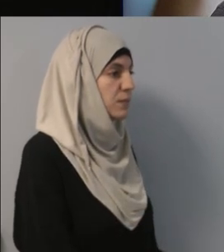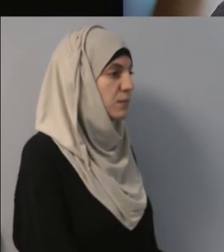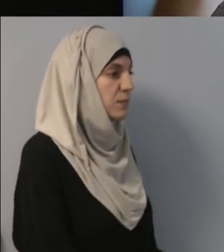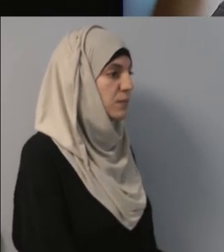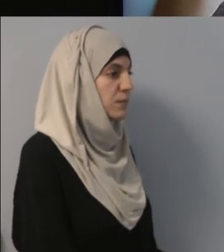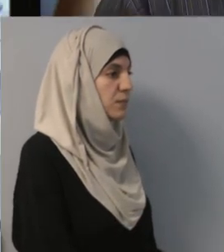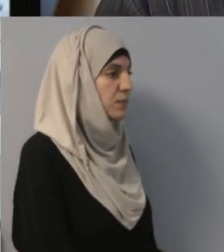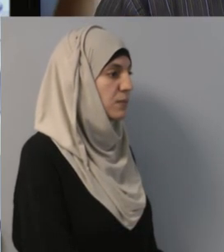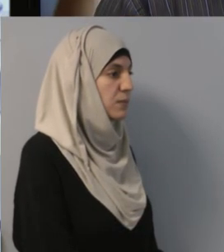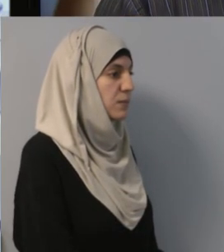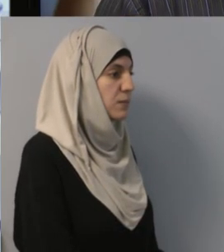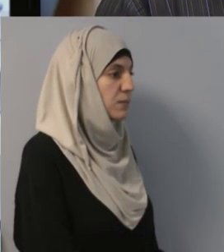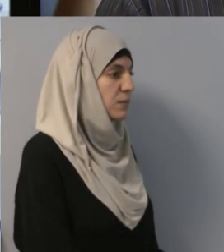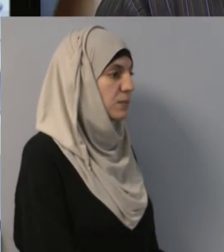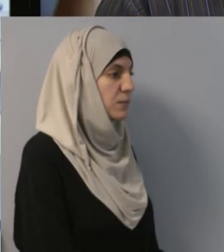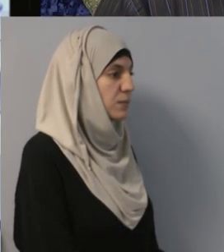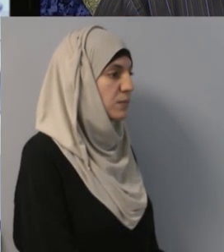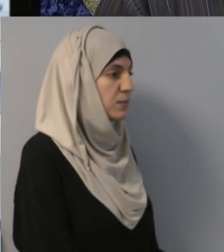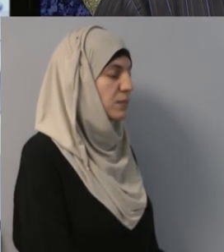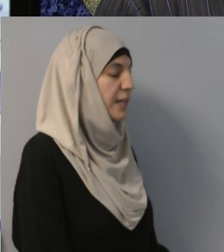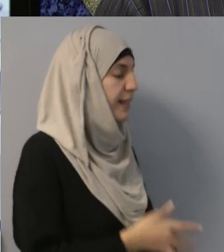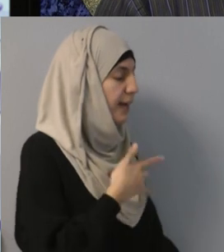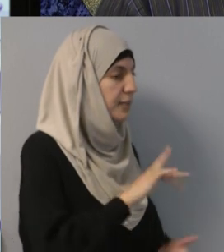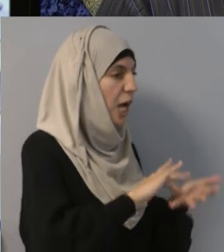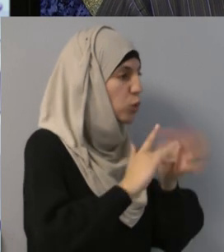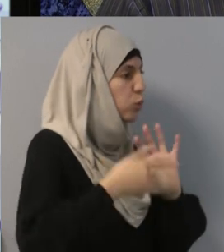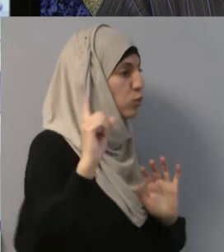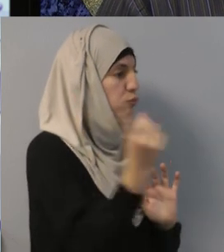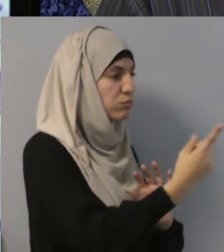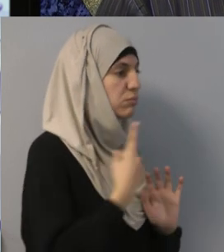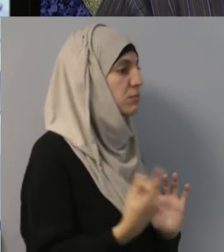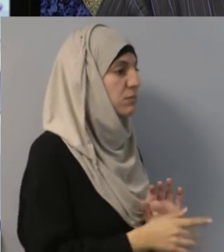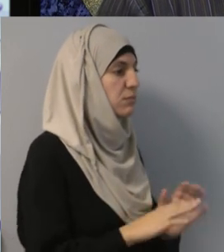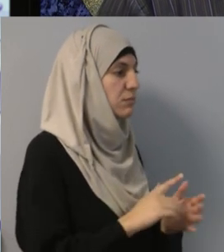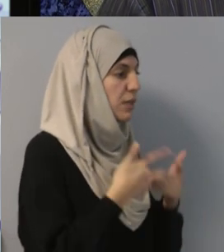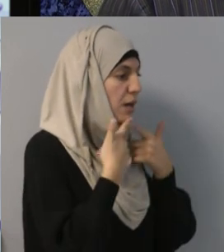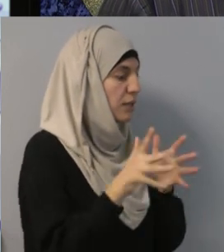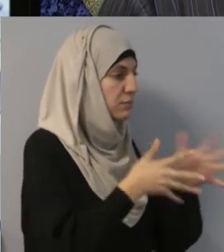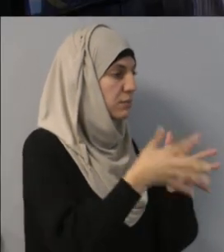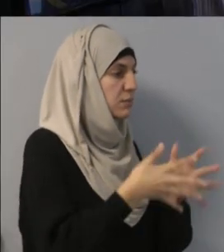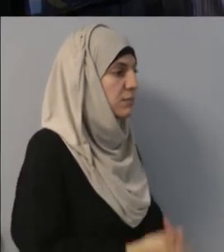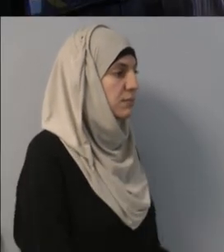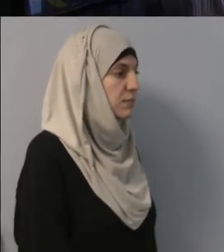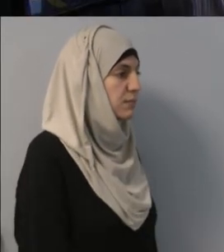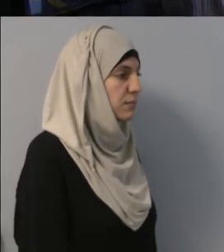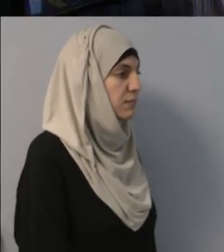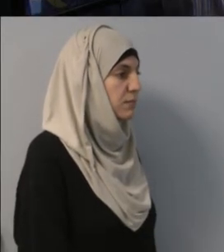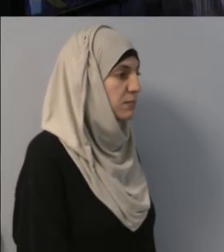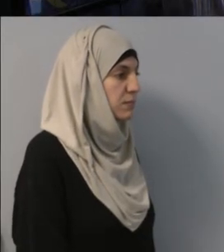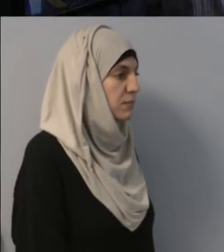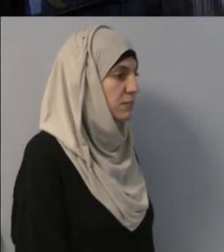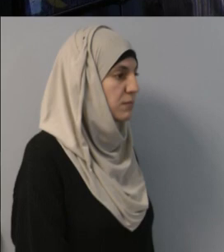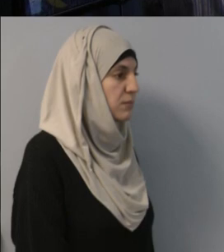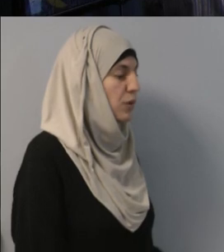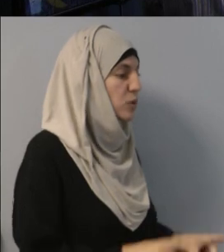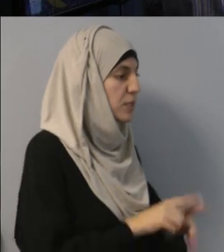la communauté musulmane. Non, elle s'adresse à toute personne qui souhaite apprendre la LSF, donc la langue des signes française, la LSA, la langue